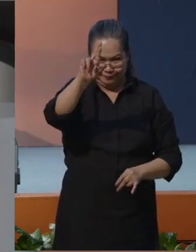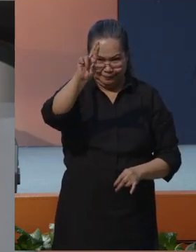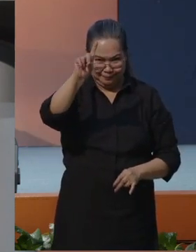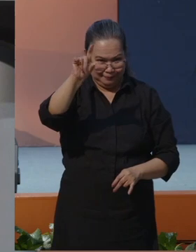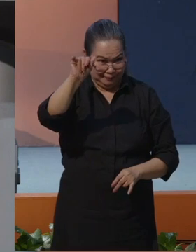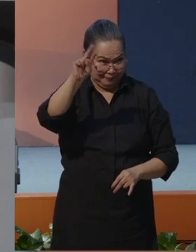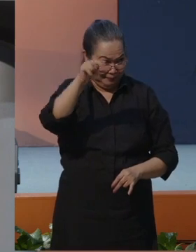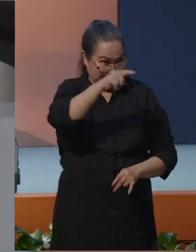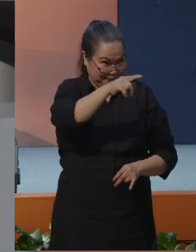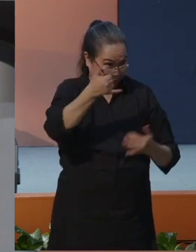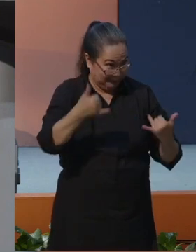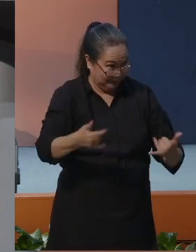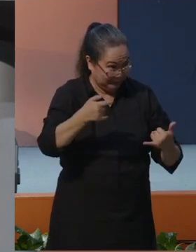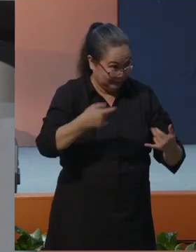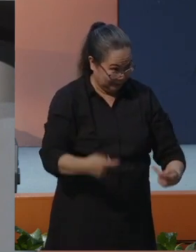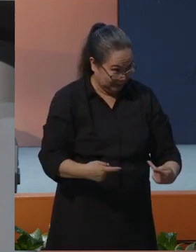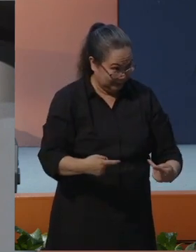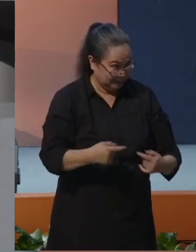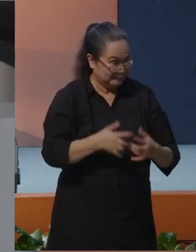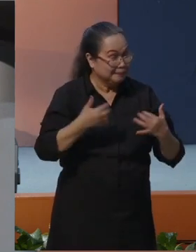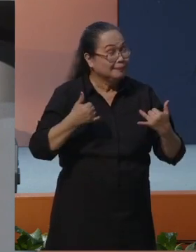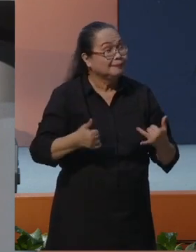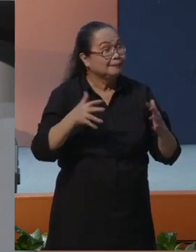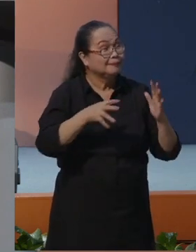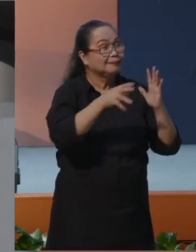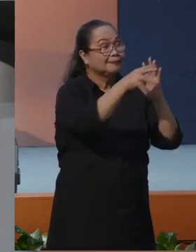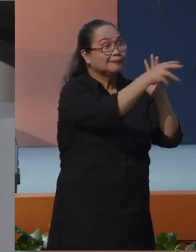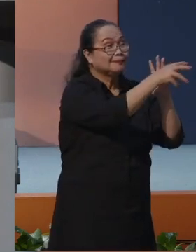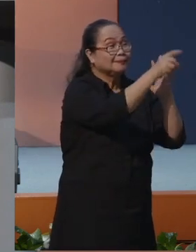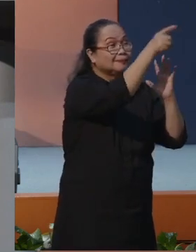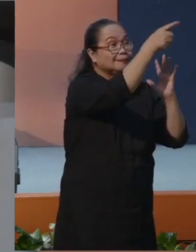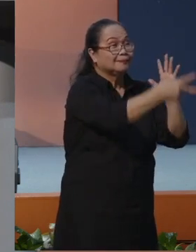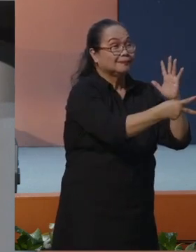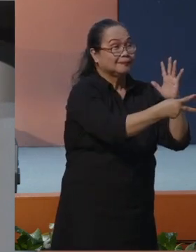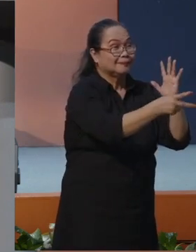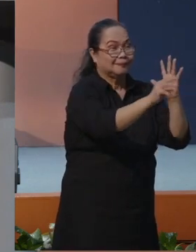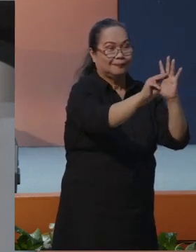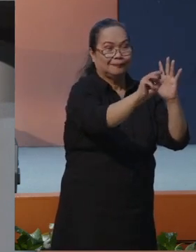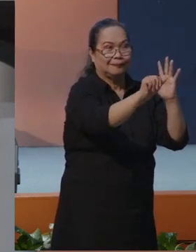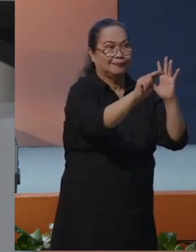No? Pero doon po nagsettle ang half-tribe ng